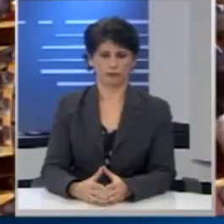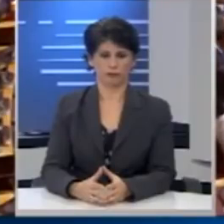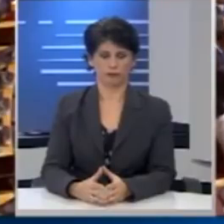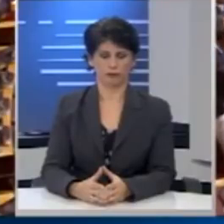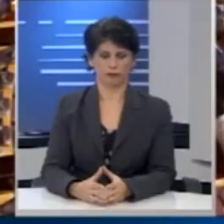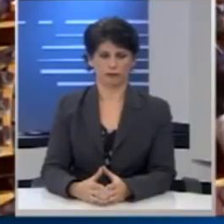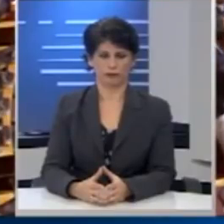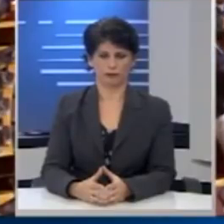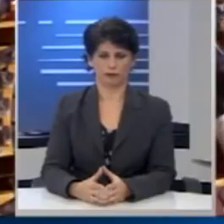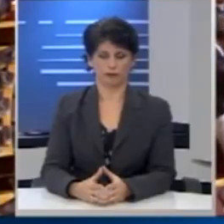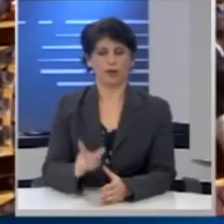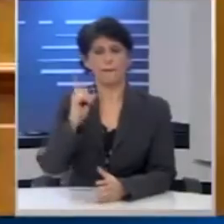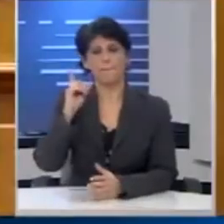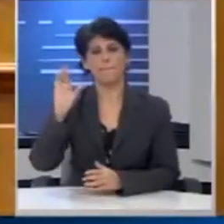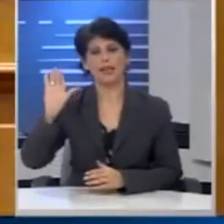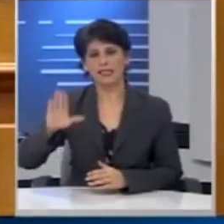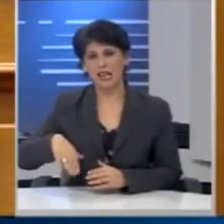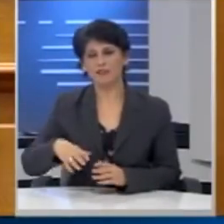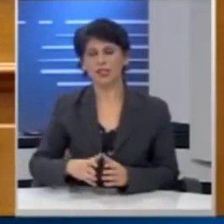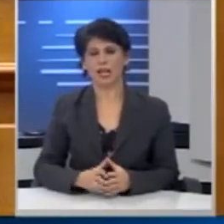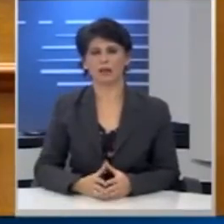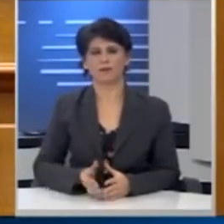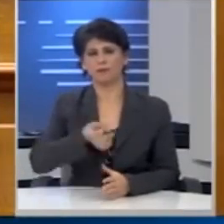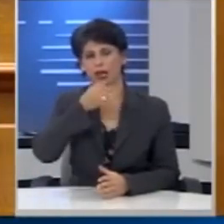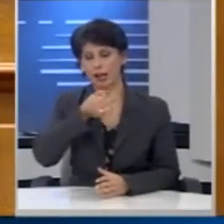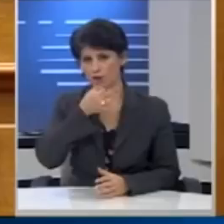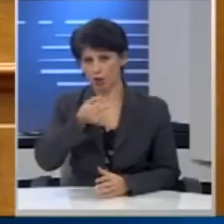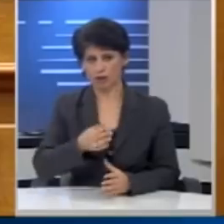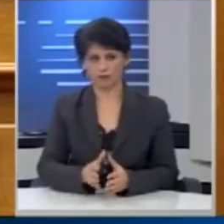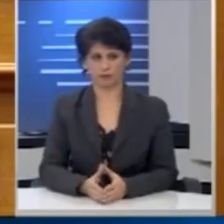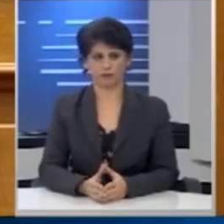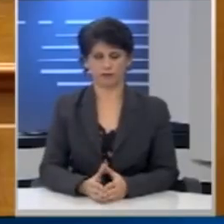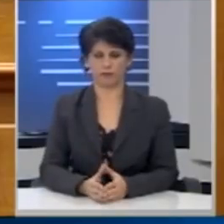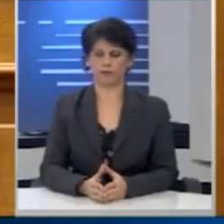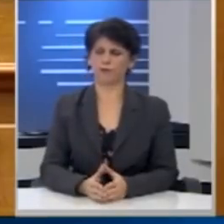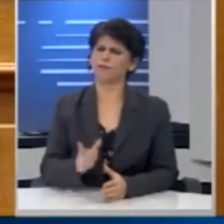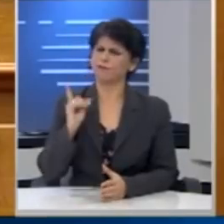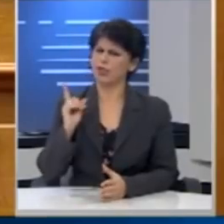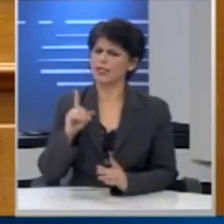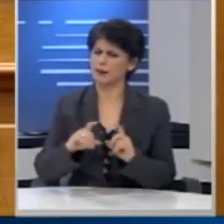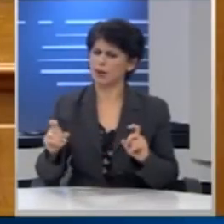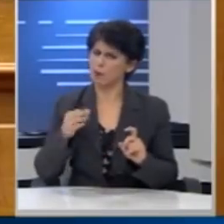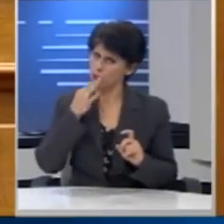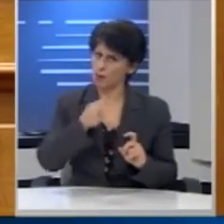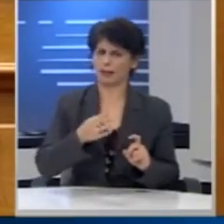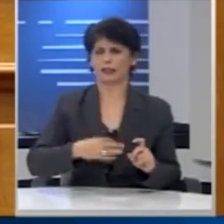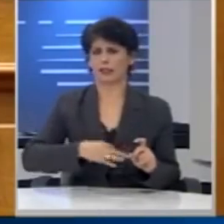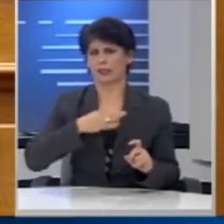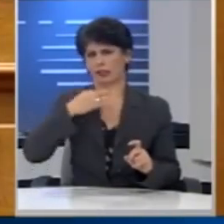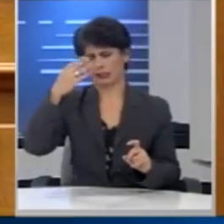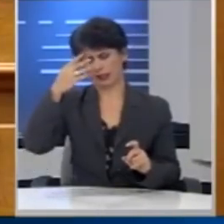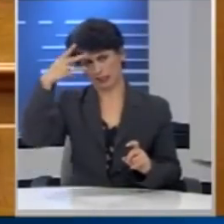Και μία τελευταία αναφορά σε μία αποστροφή σας, κύριε Τσίπρα,